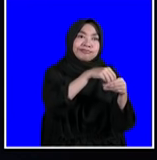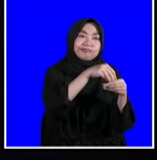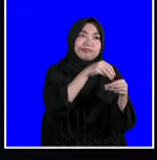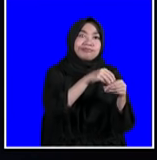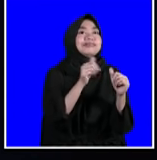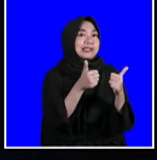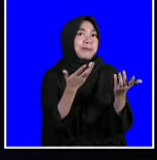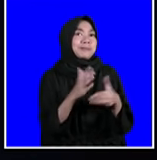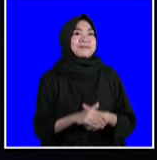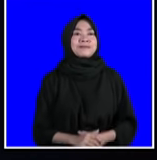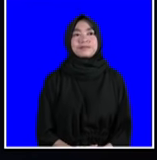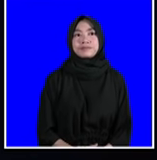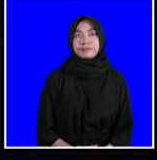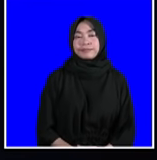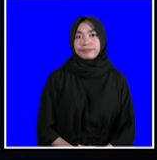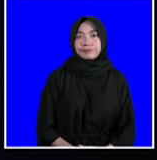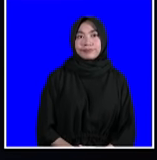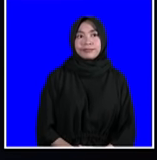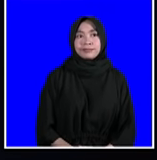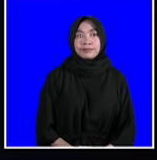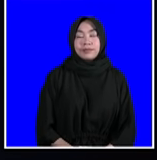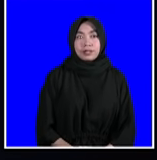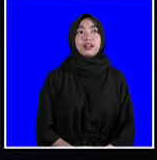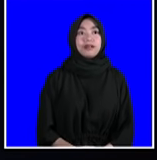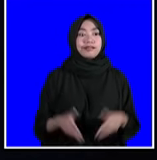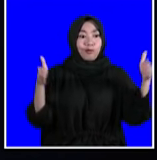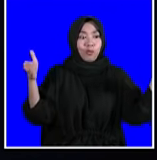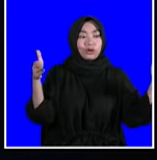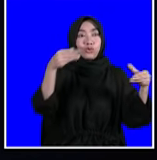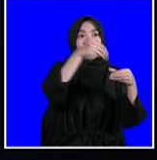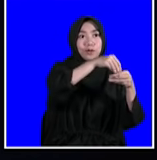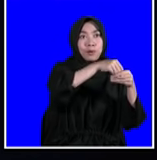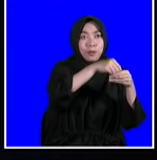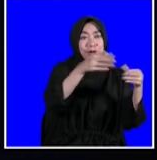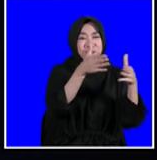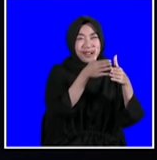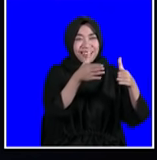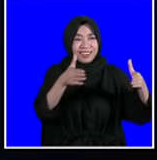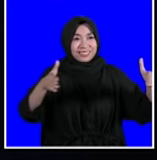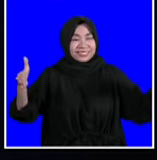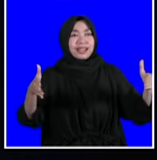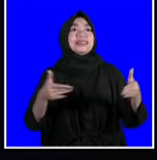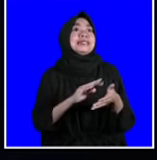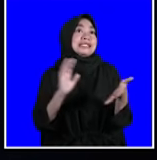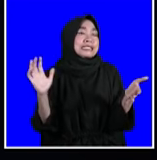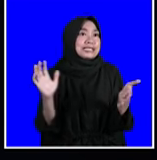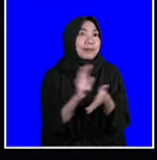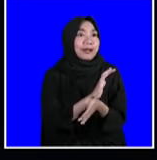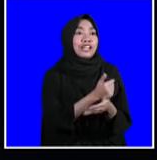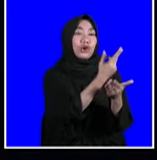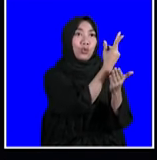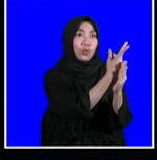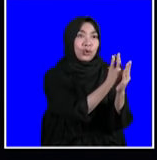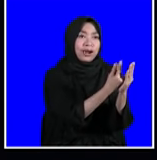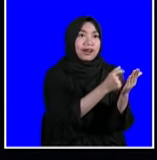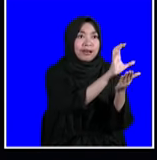dana pensiunnya. Dan semakin panjang sebenarnya waktu investasinya, maka semakin besar kesempatan dari dana yang